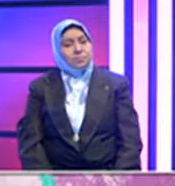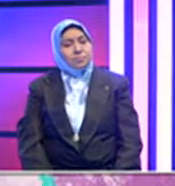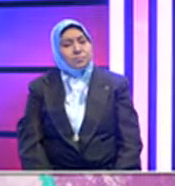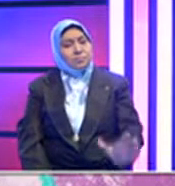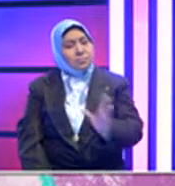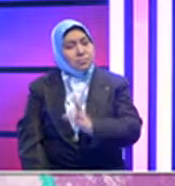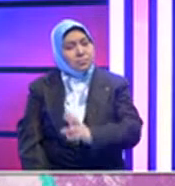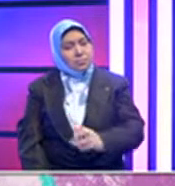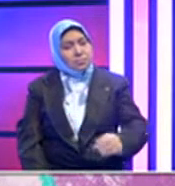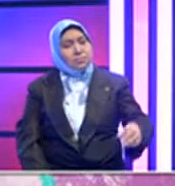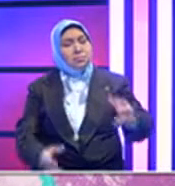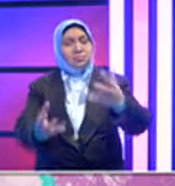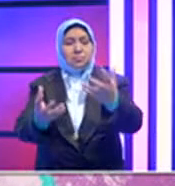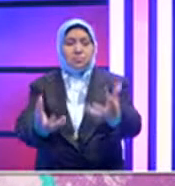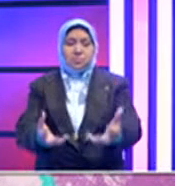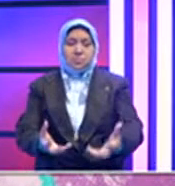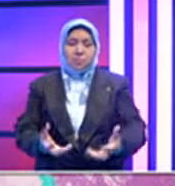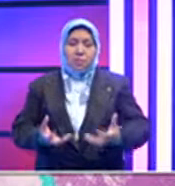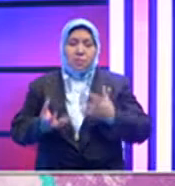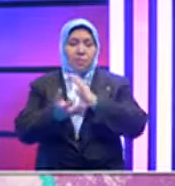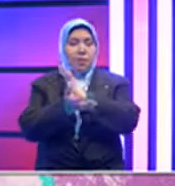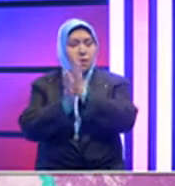I want aja namun